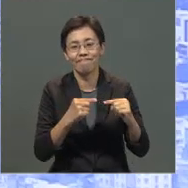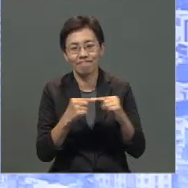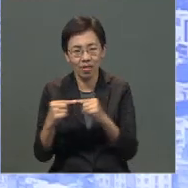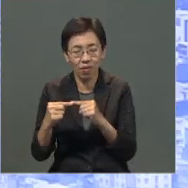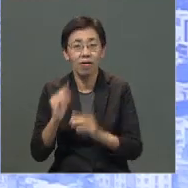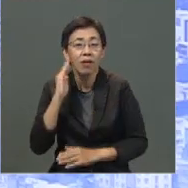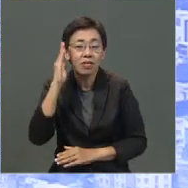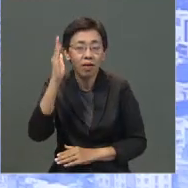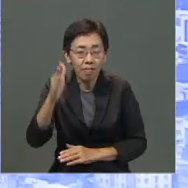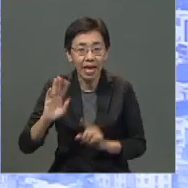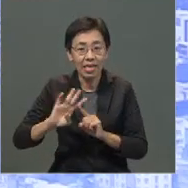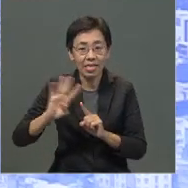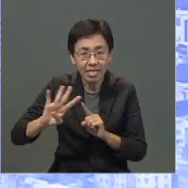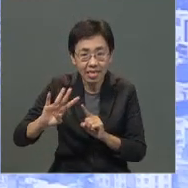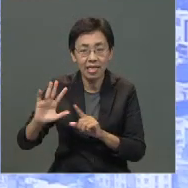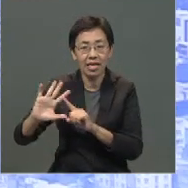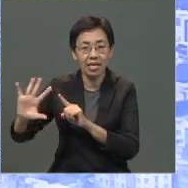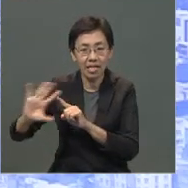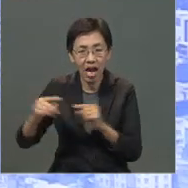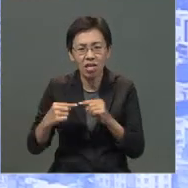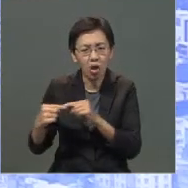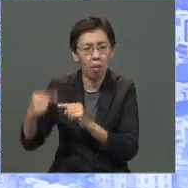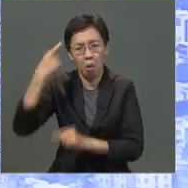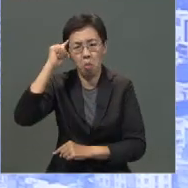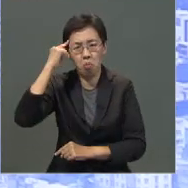ขึ้นไปตอนนี้ผมเชื่อมั่นได้ว่าเกือบร้อยเปอร์เซ็นต์ของคนไทยอย่างร่วมมือกันอย่างนี้อยู่เราถึงได้ผลอย่างนี้กราบขอบพระคุณเป็นอย่างสูงและขอให้ท่านช่วยกันดูแลต่อเพื่อเราจะได้ผ่านในเรื่องนี้ไประยะ4ระยะ 5